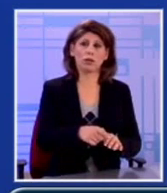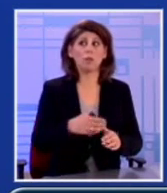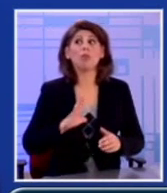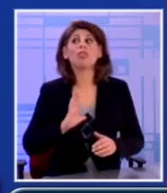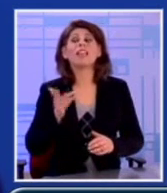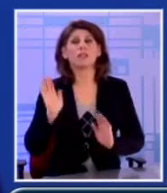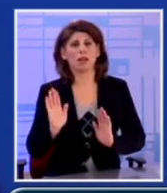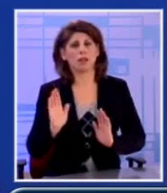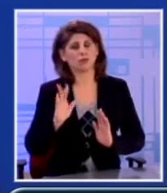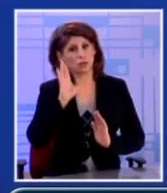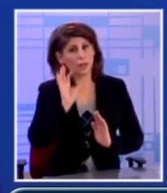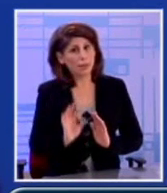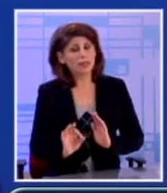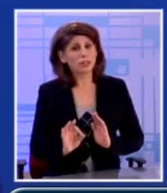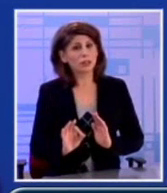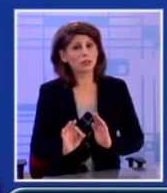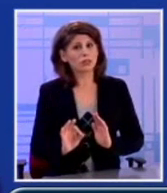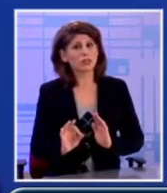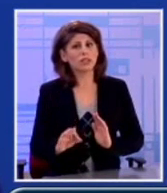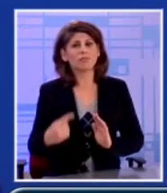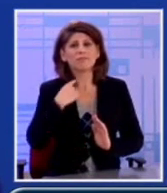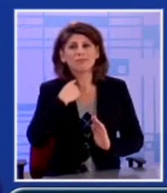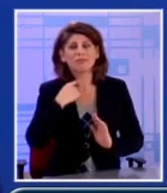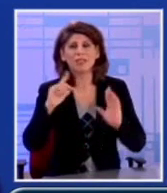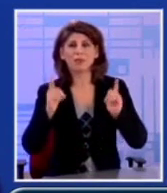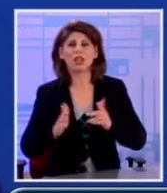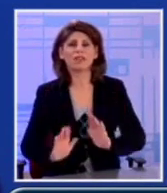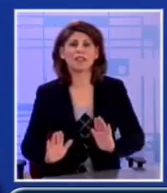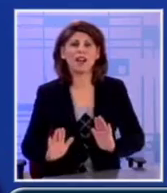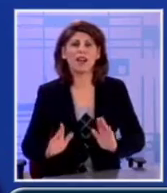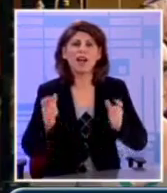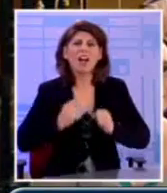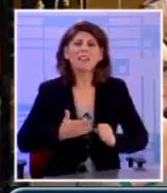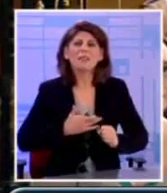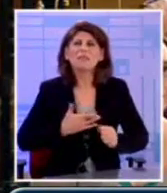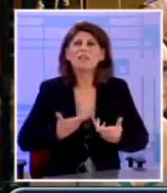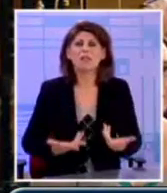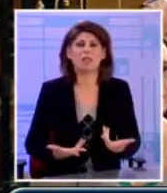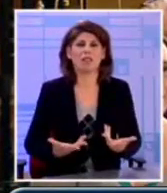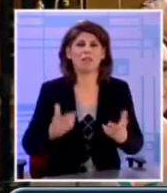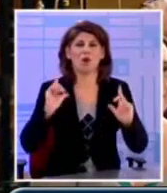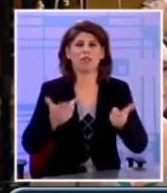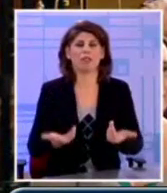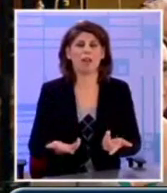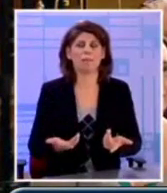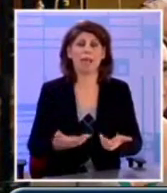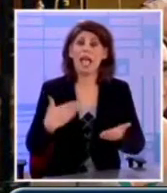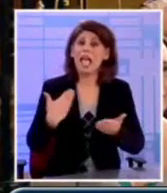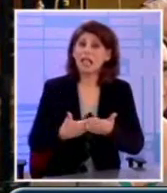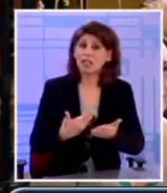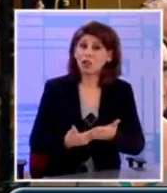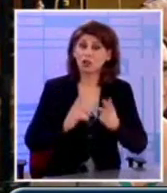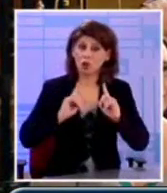στην πραγματικότητα ιτάται, στην πραγματικότητα χάνει την ψυχή της. Η αιτιολόγηση